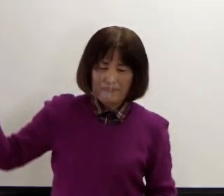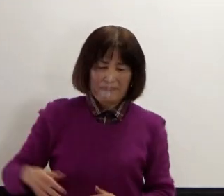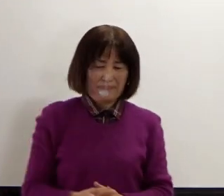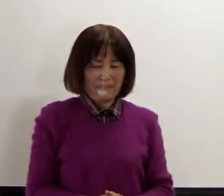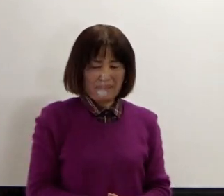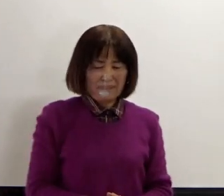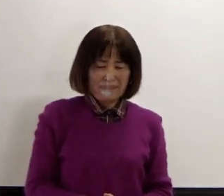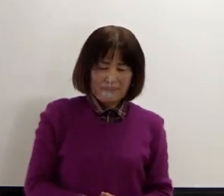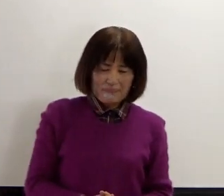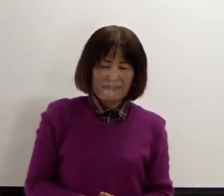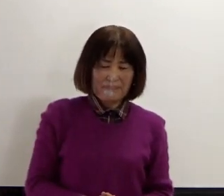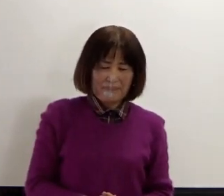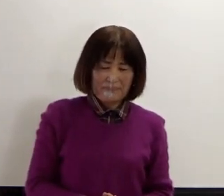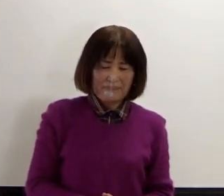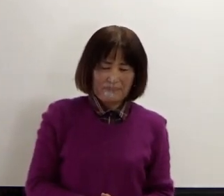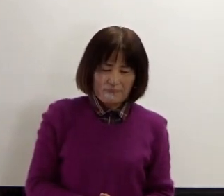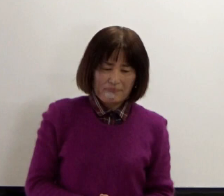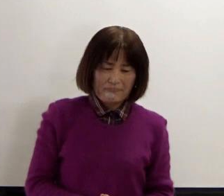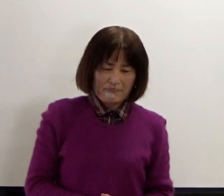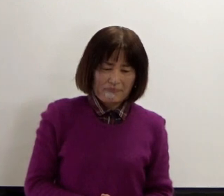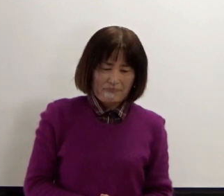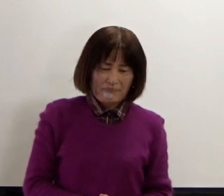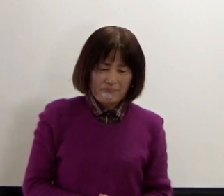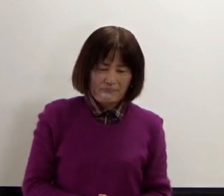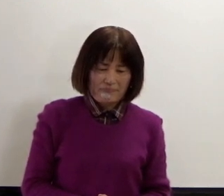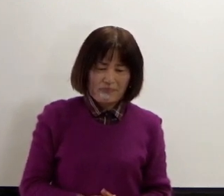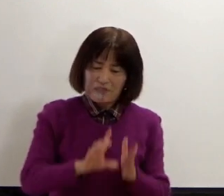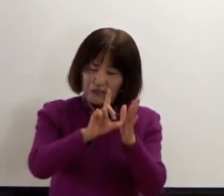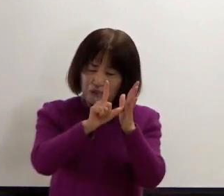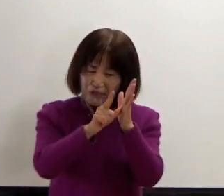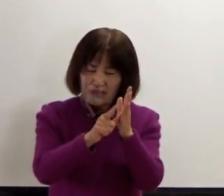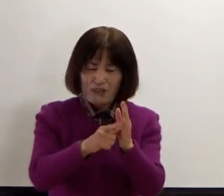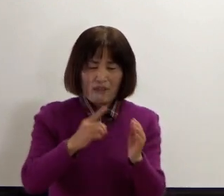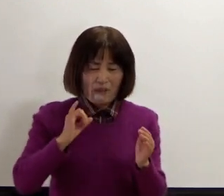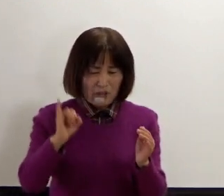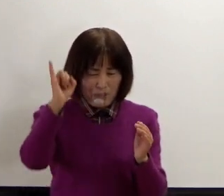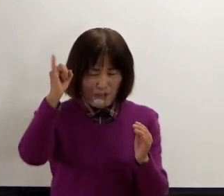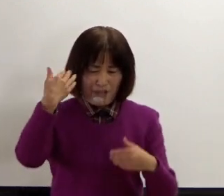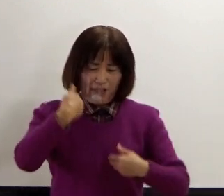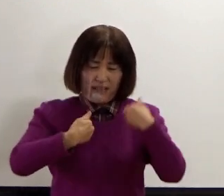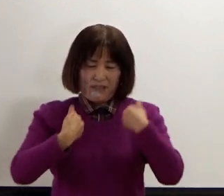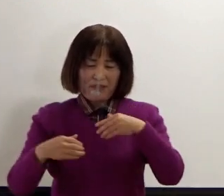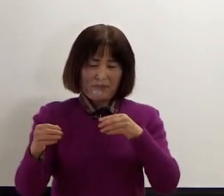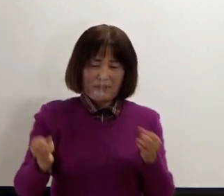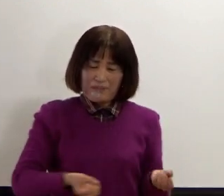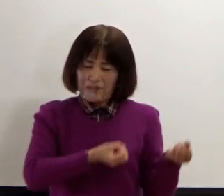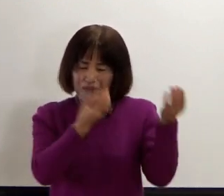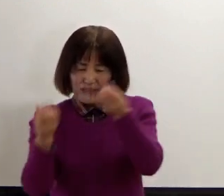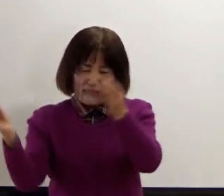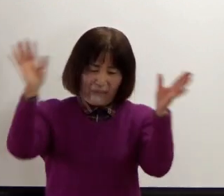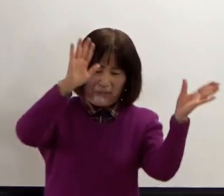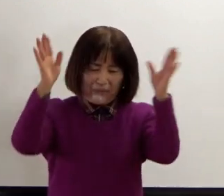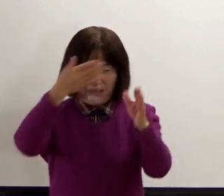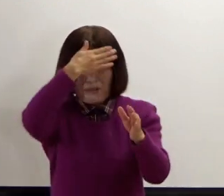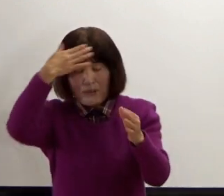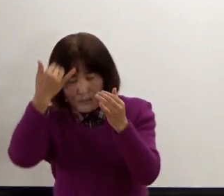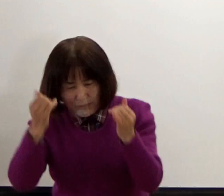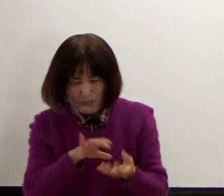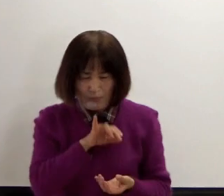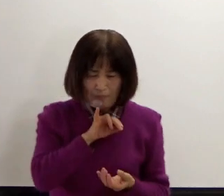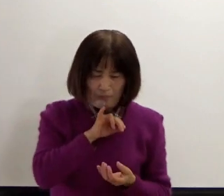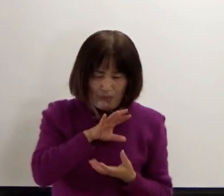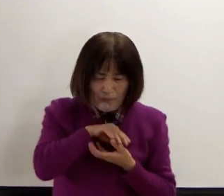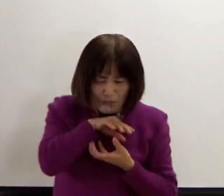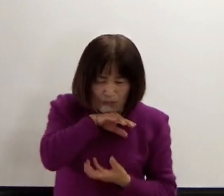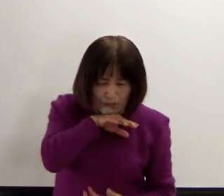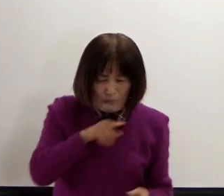レミアの言葉を思い出しました。その時乙女は喜び祝って踊り、若者も老人も共に